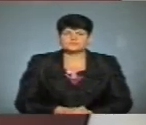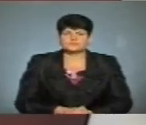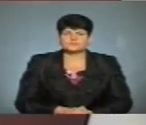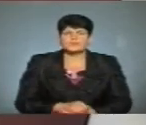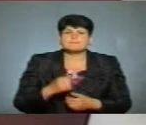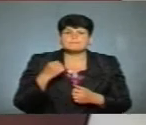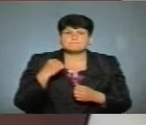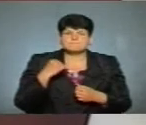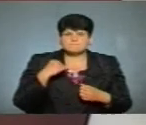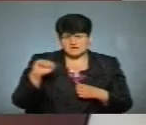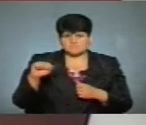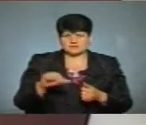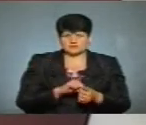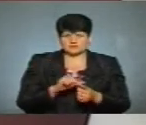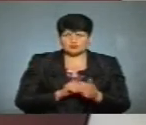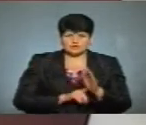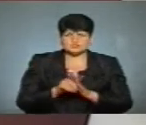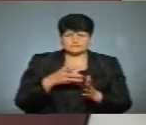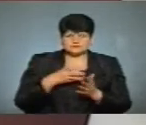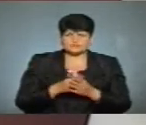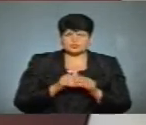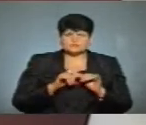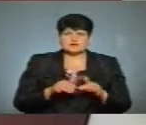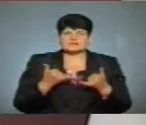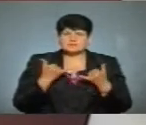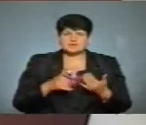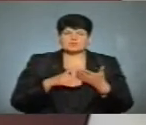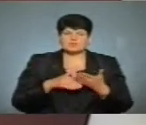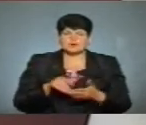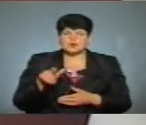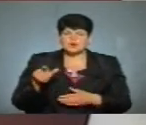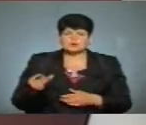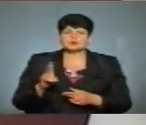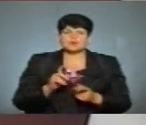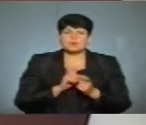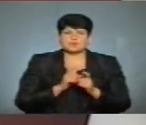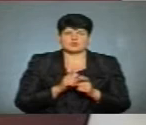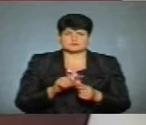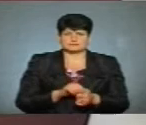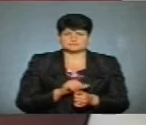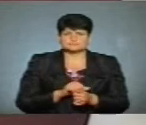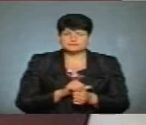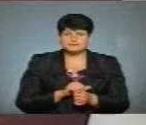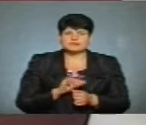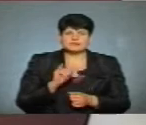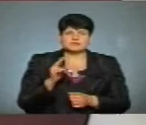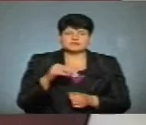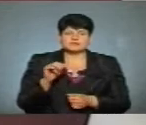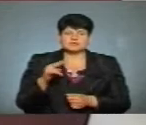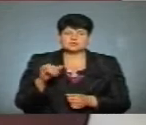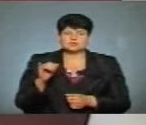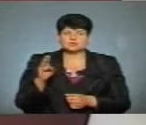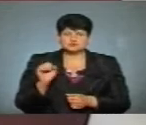Подолав наркозалежність, почав власну справу і тепер допомагає людям, які борються із залежністю. Ігор Дідушок